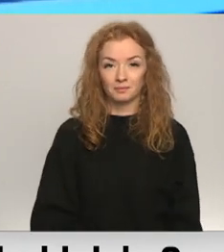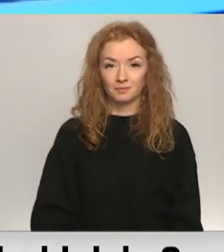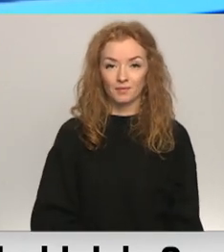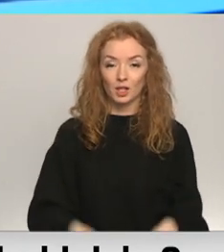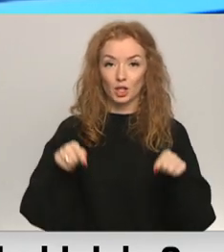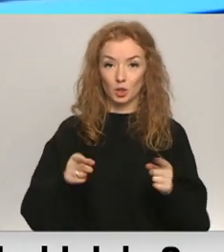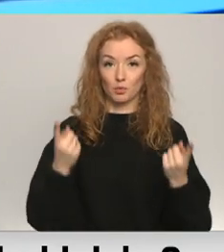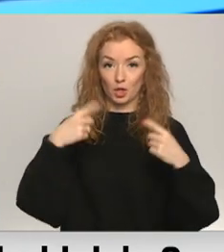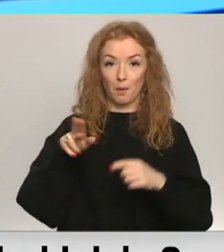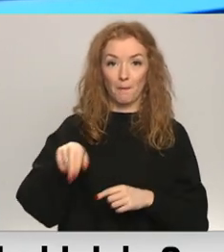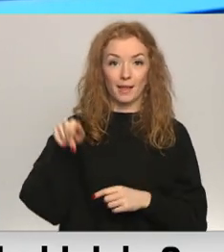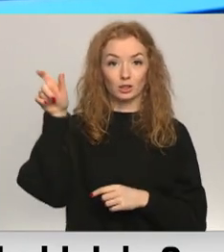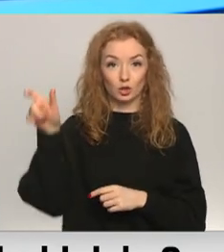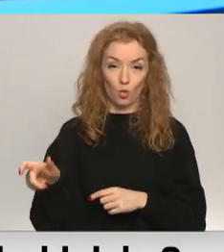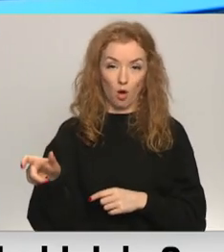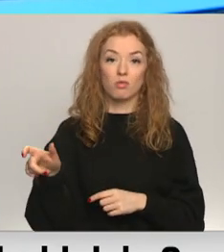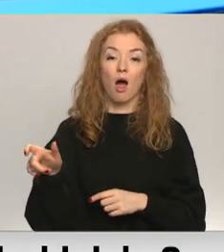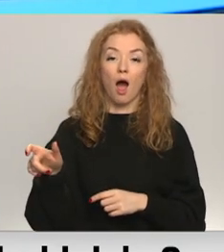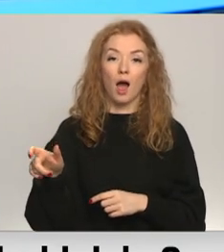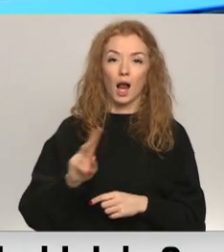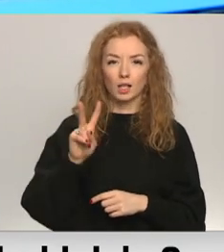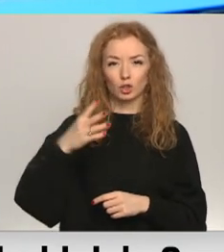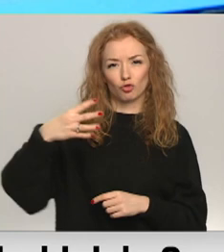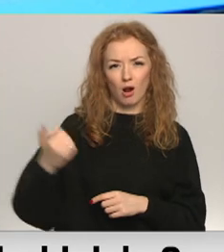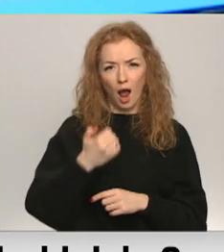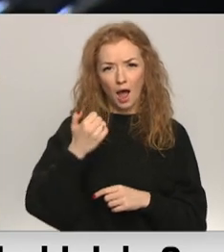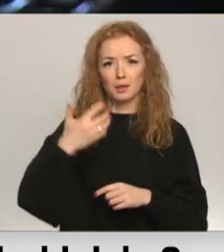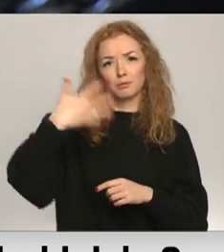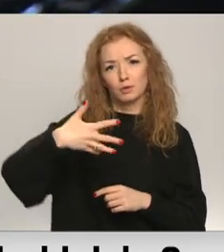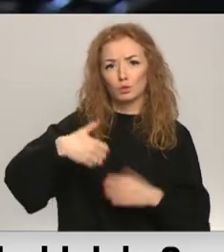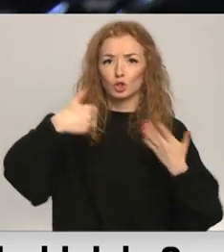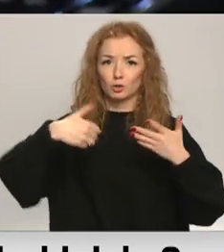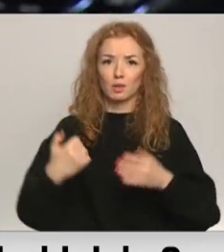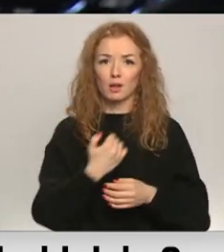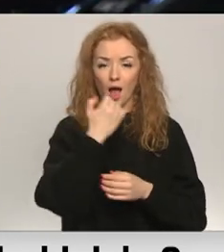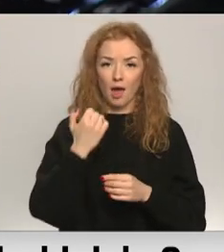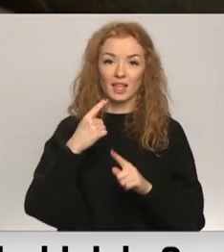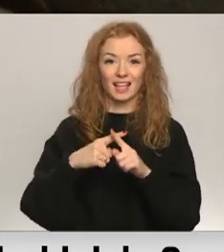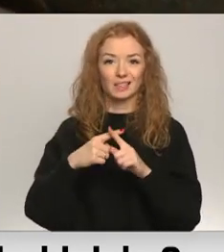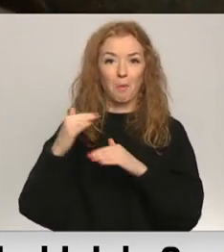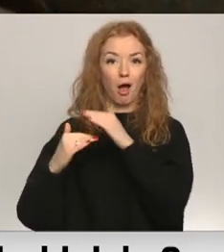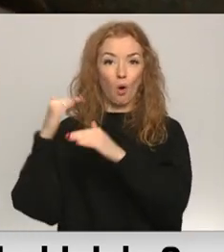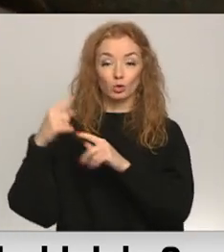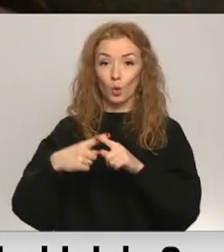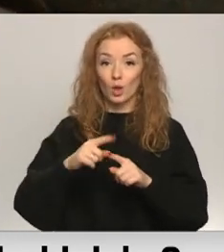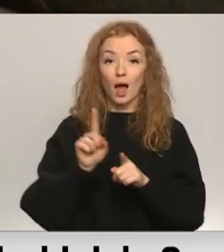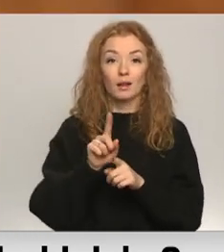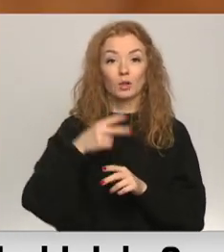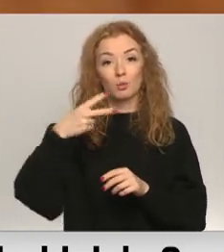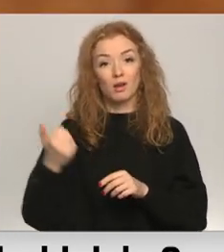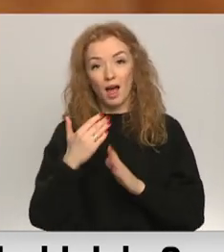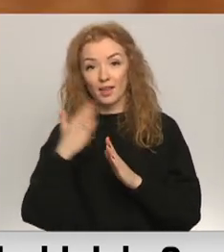Šī brīža pensionāri būmeri, 40-gadnieki, 50- un 60-gadīgā X paudze, vēl ir 20-gadnieki